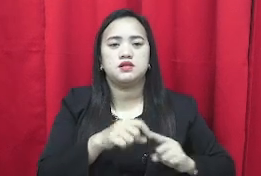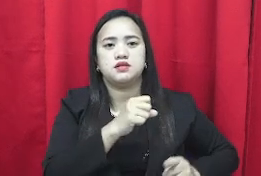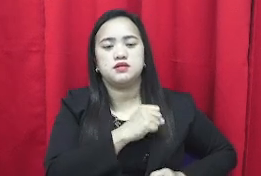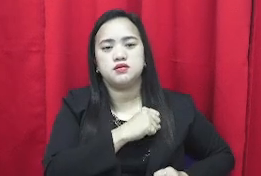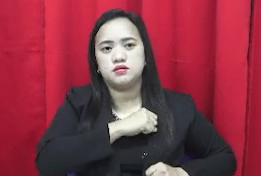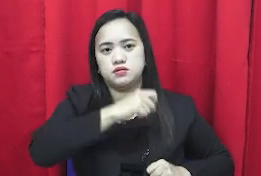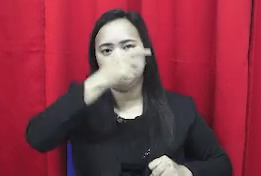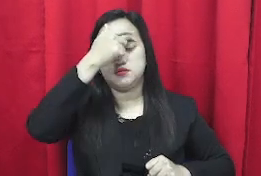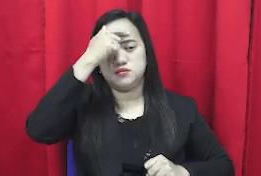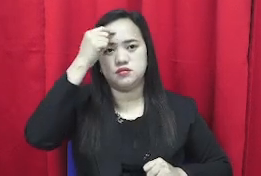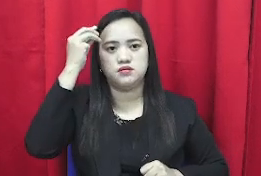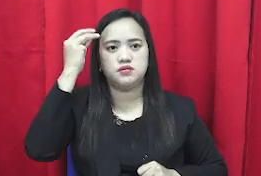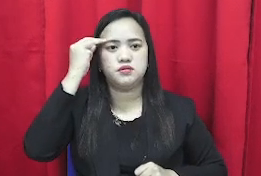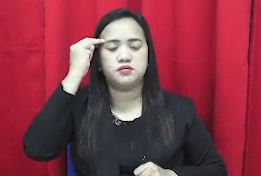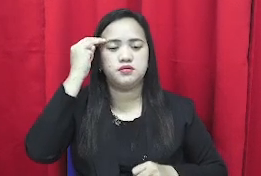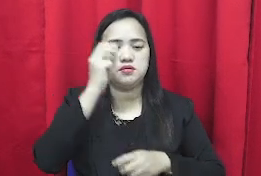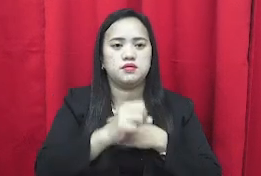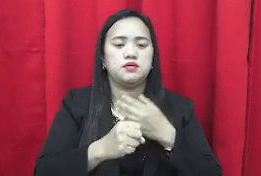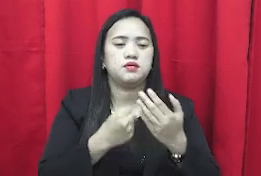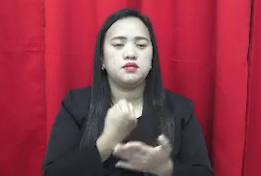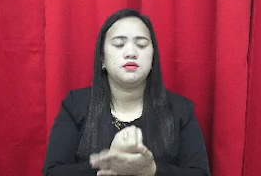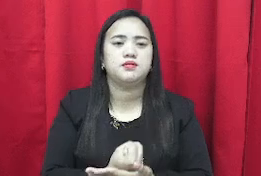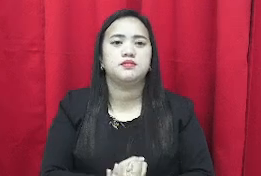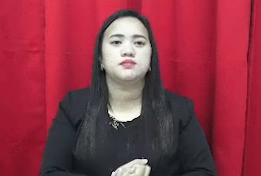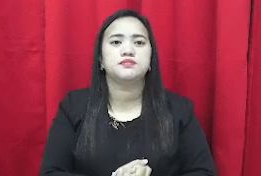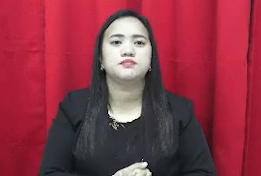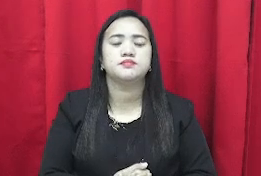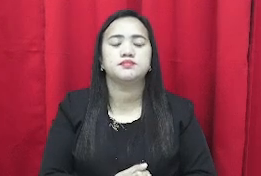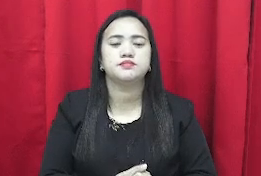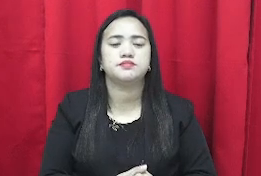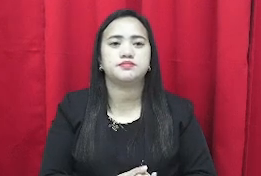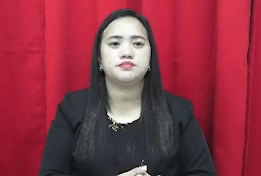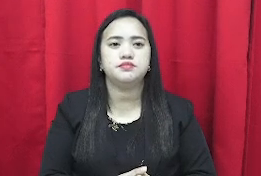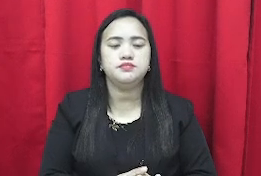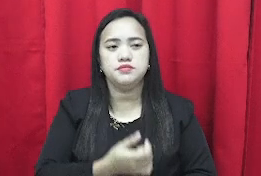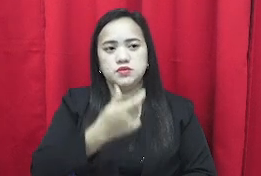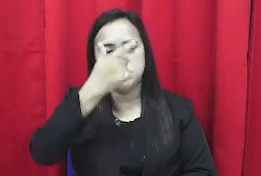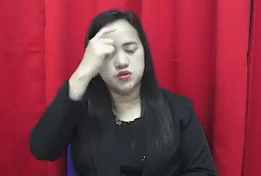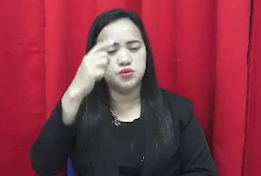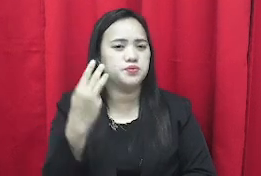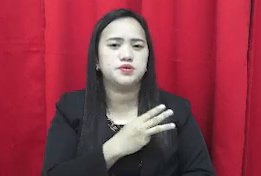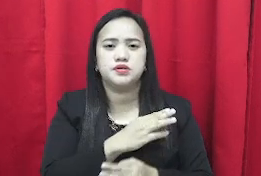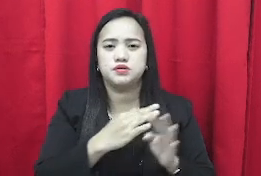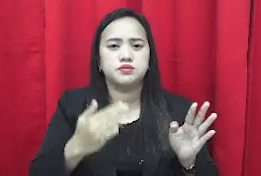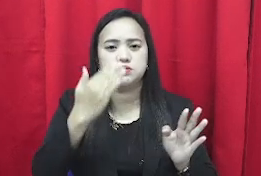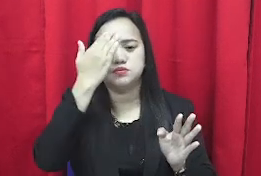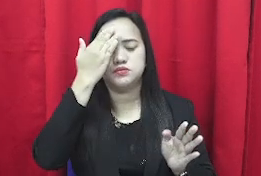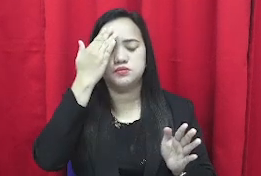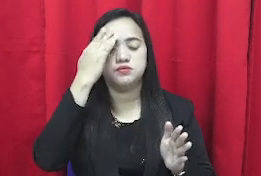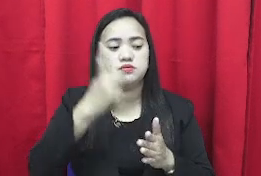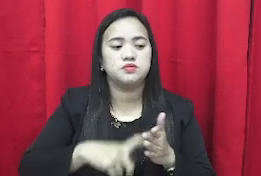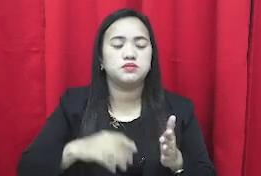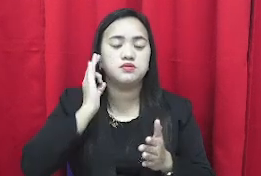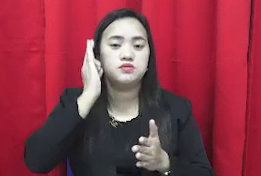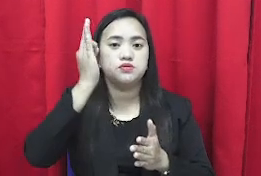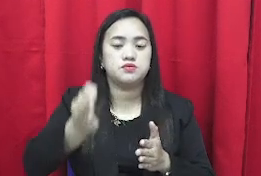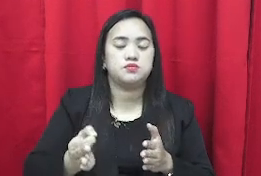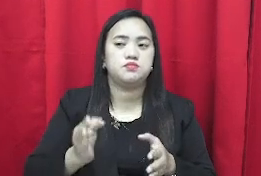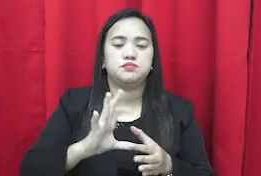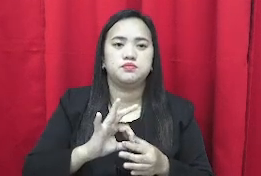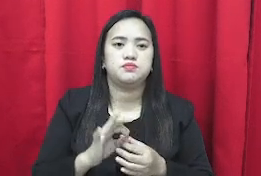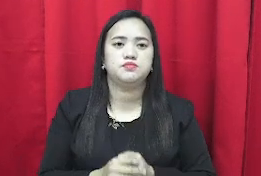may may mindset na tayo na hindi Tala tayo mabubulag kasi hindi natin alam ang ang Bukas ' ba Kaya nga